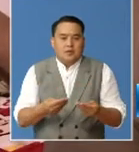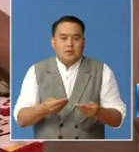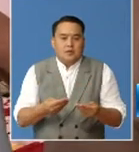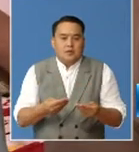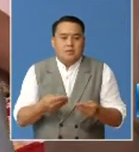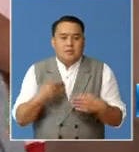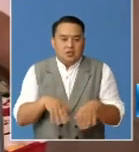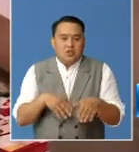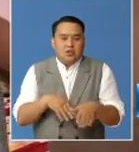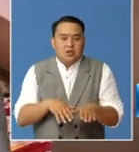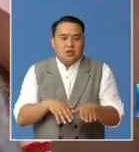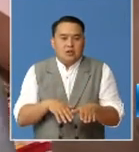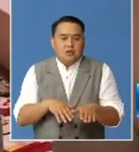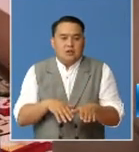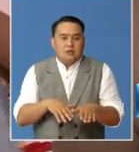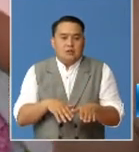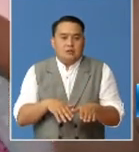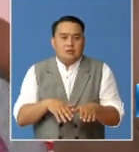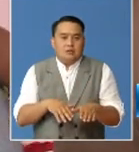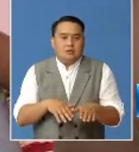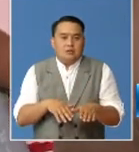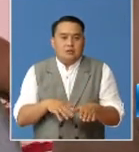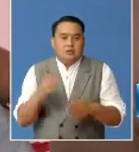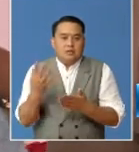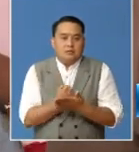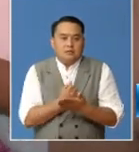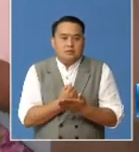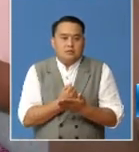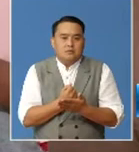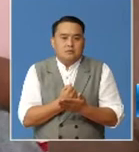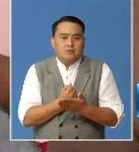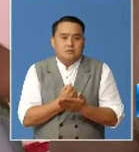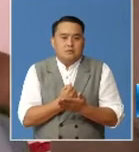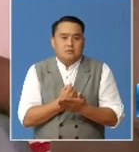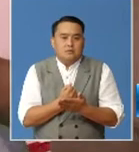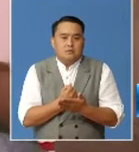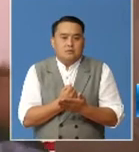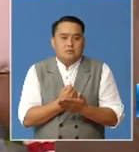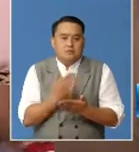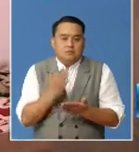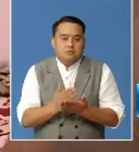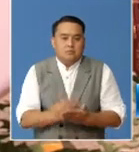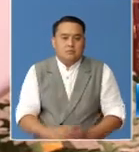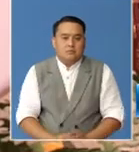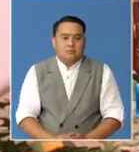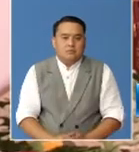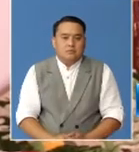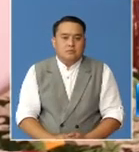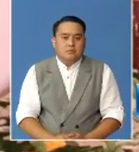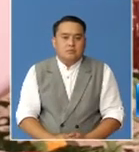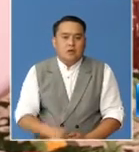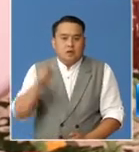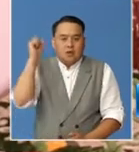олар табыстың көзін көрсетіп атырмыз, сол табысты табу жатыр деп есепке болады. Жалпы